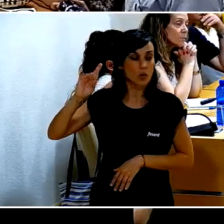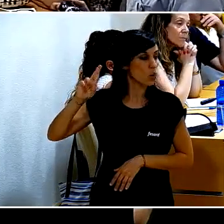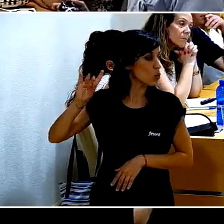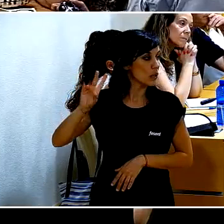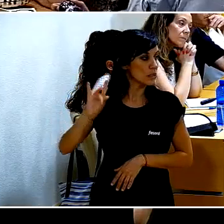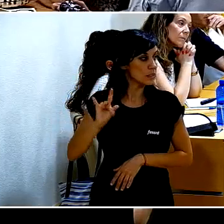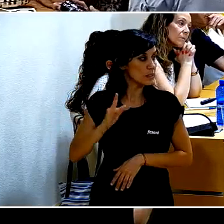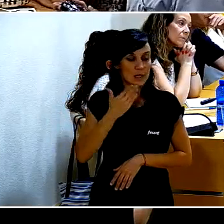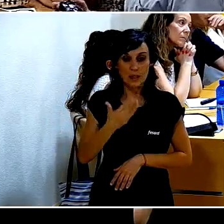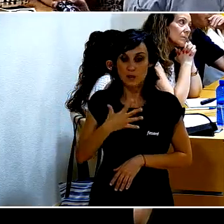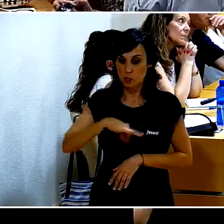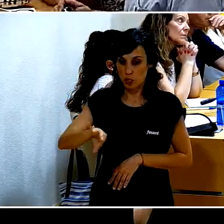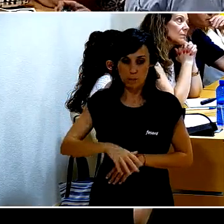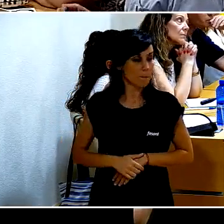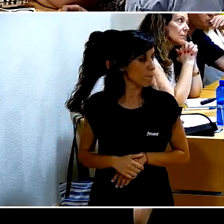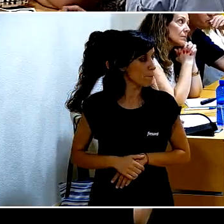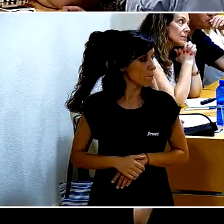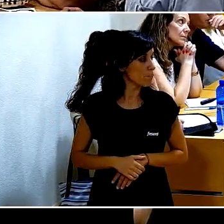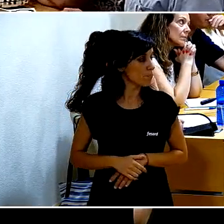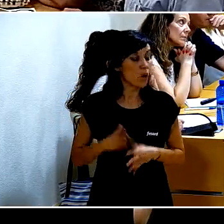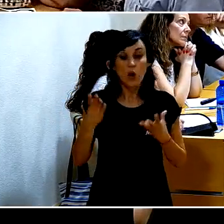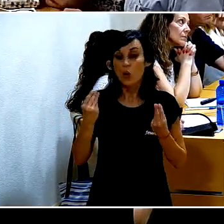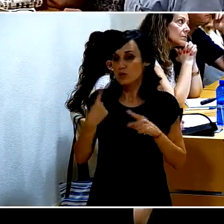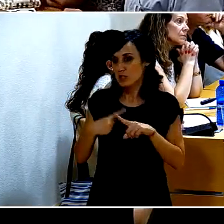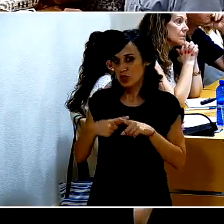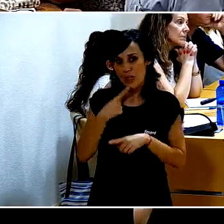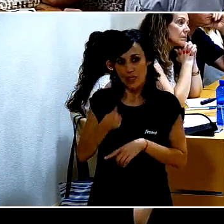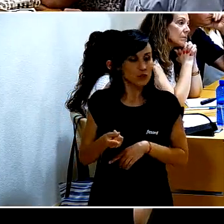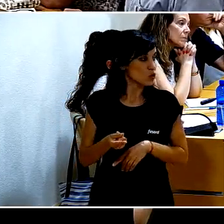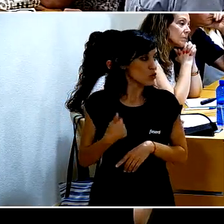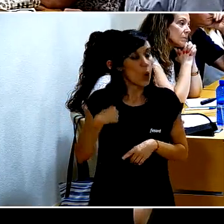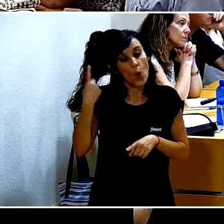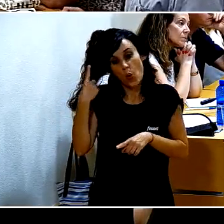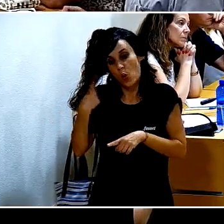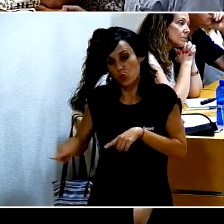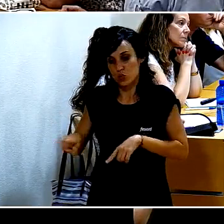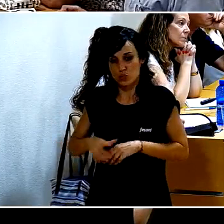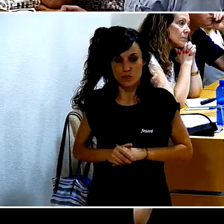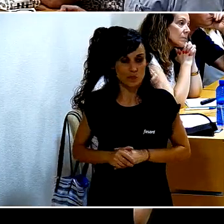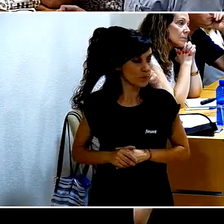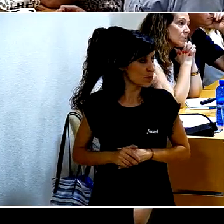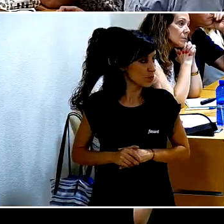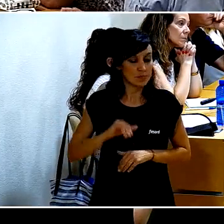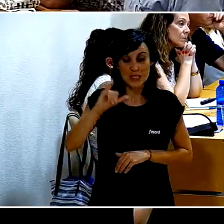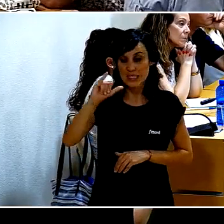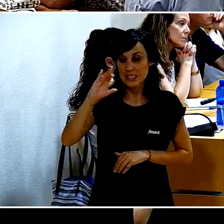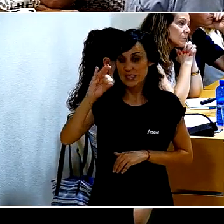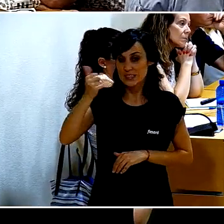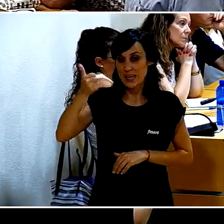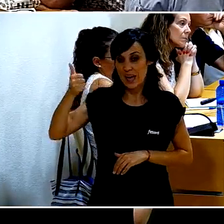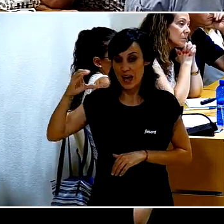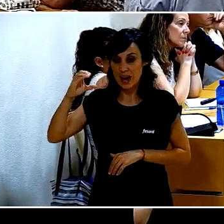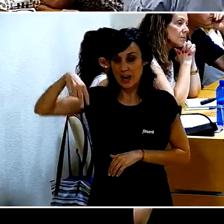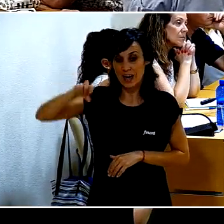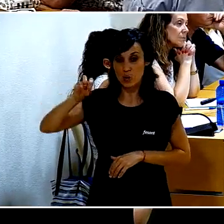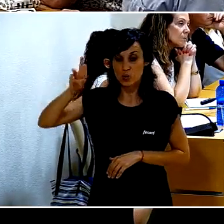gracias. Hay muchas cosas dichas, pues yo voy a contar otra diferente. Isaac Newton, utilizando